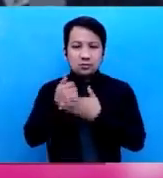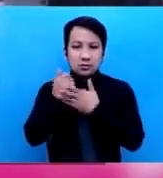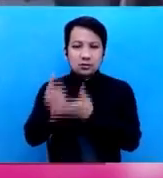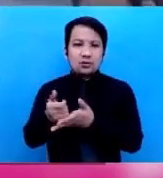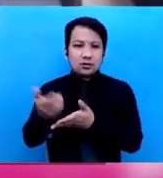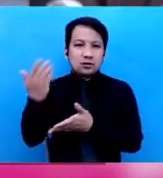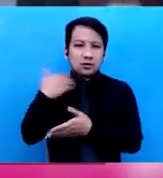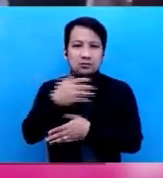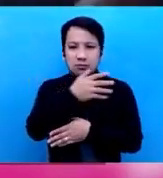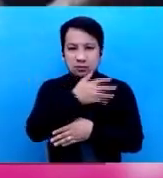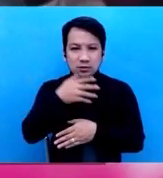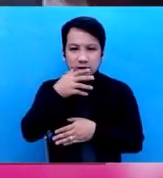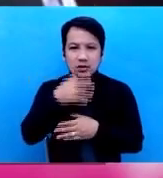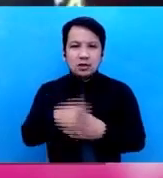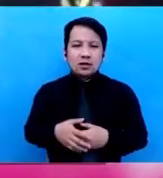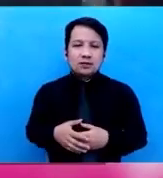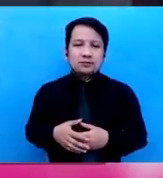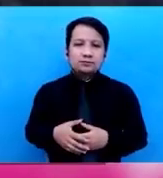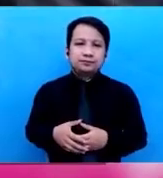magsasaka.